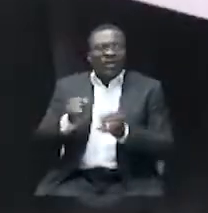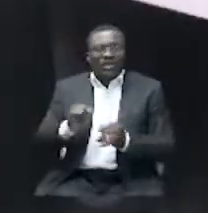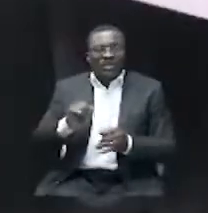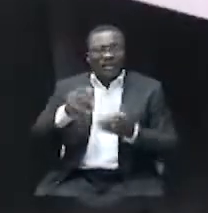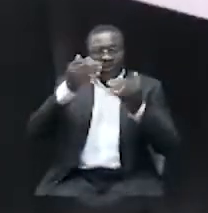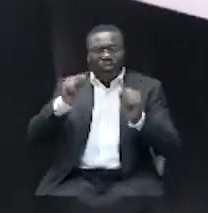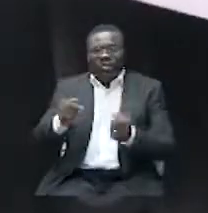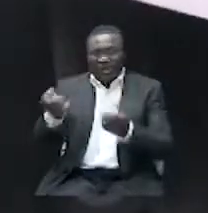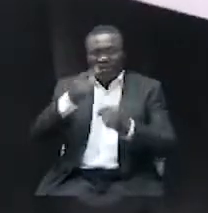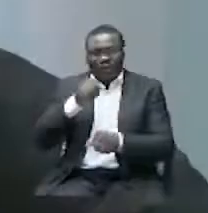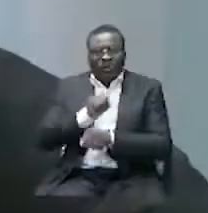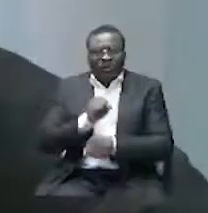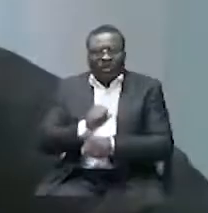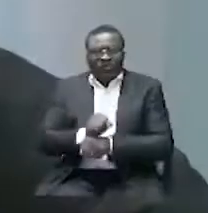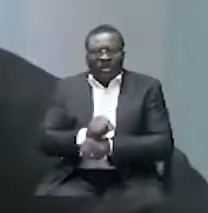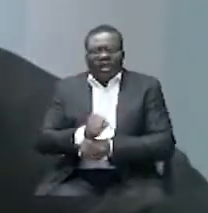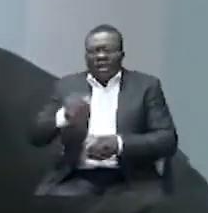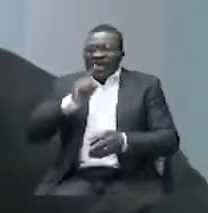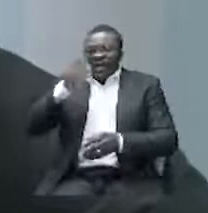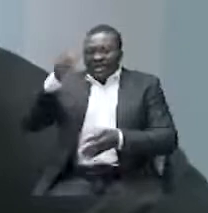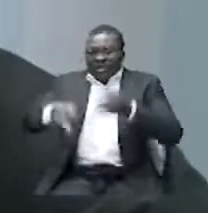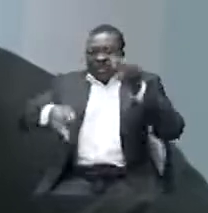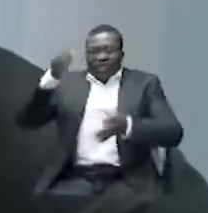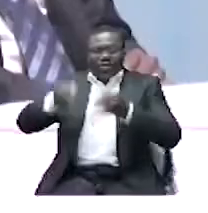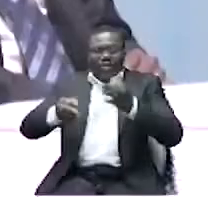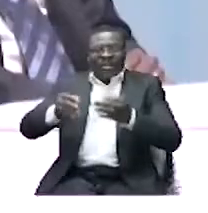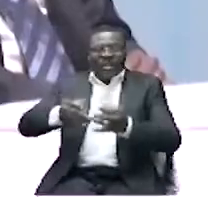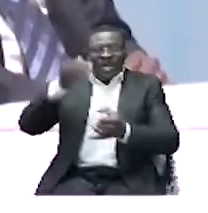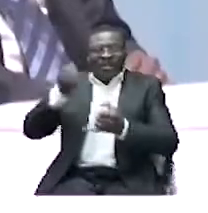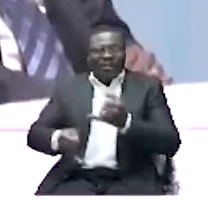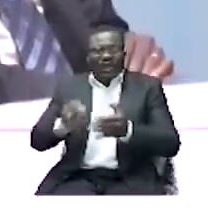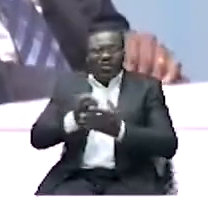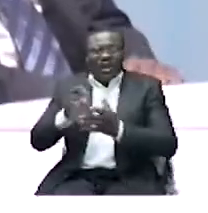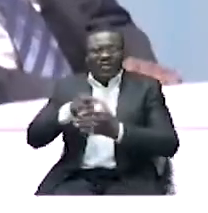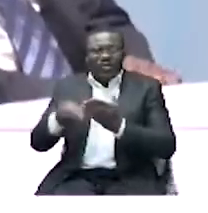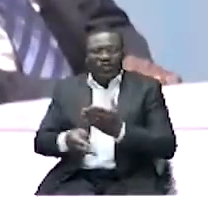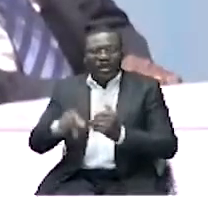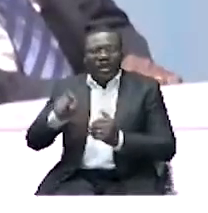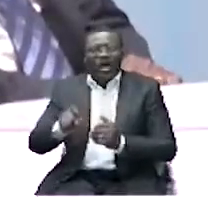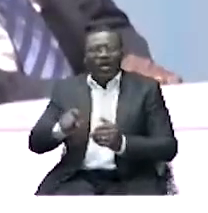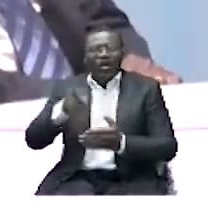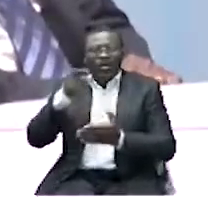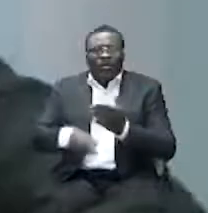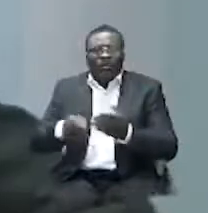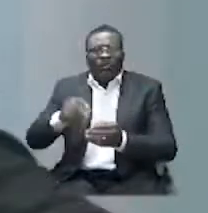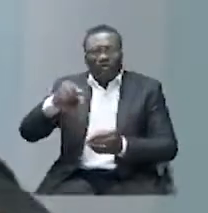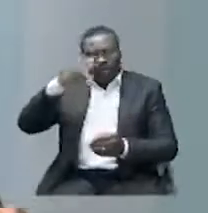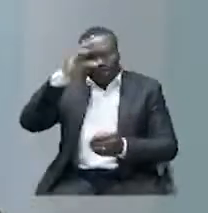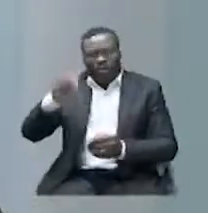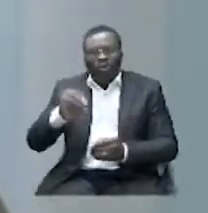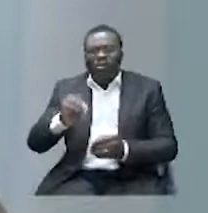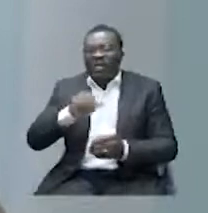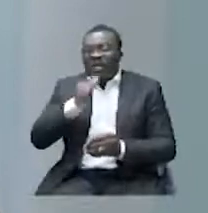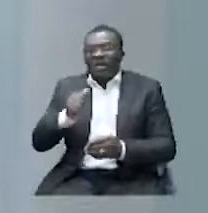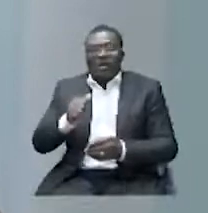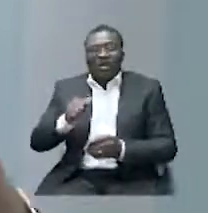pour travailler, et donc il sera jugé à l'aune de ses performances, de ses résultats, mais que vaut un homme qui n'a pas de compte à rendre,